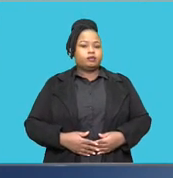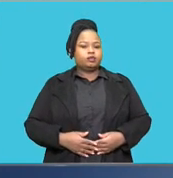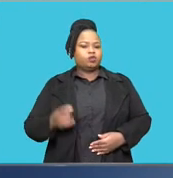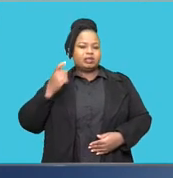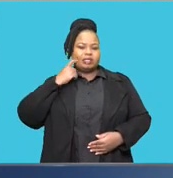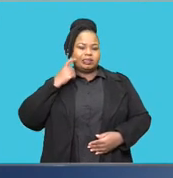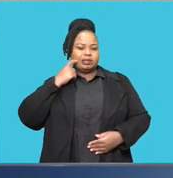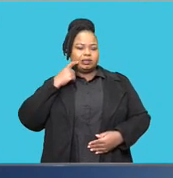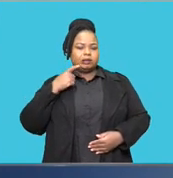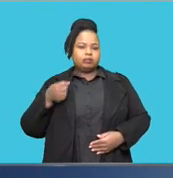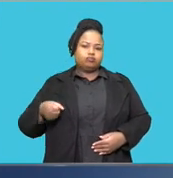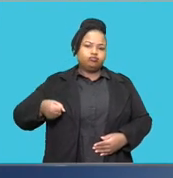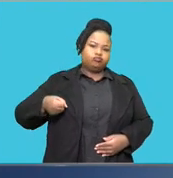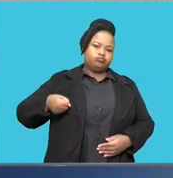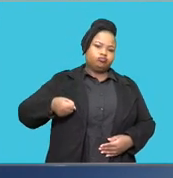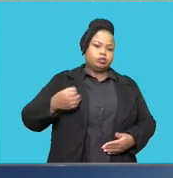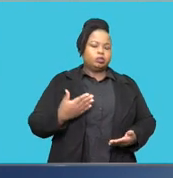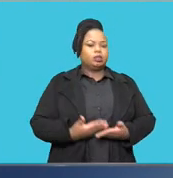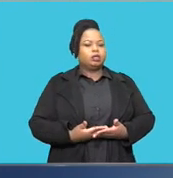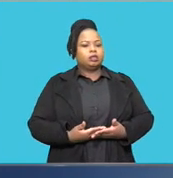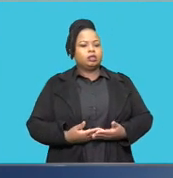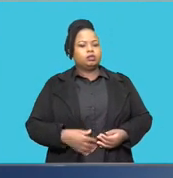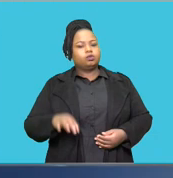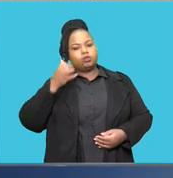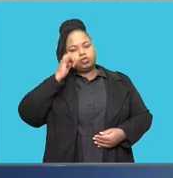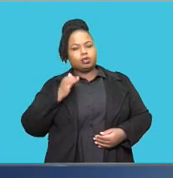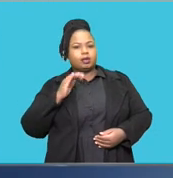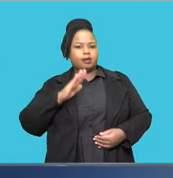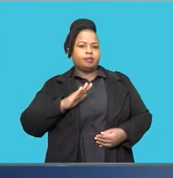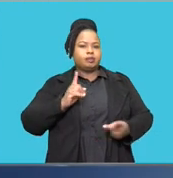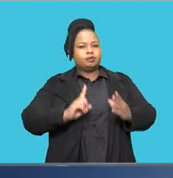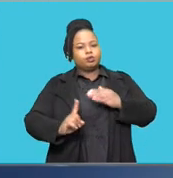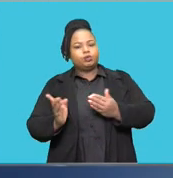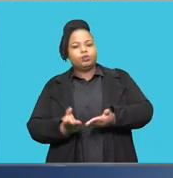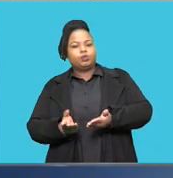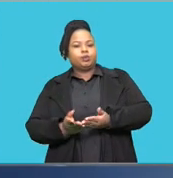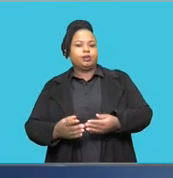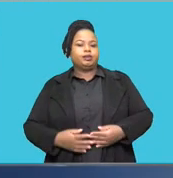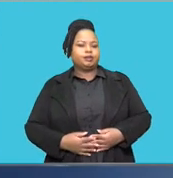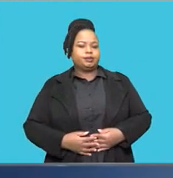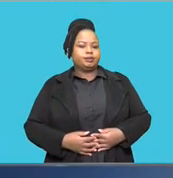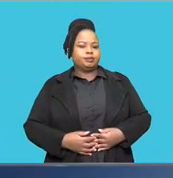Is with you carry around. We are going to check up, we are scolding me.